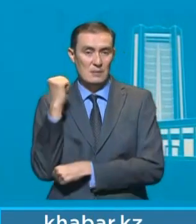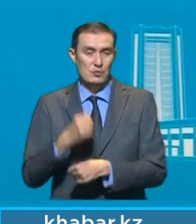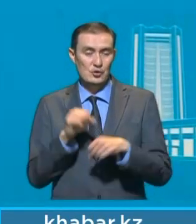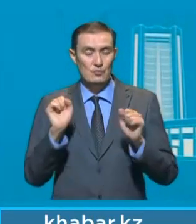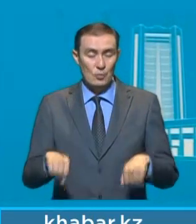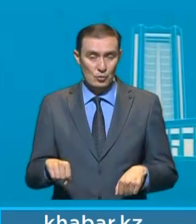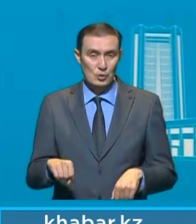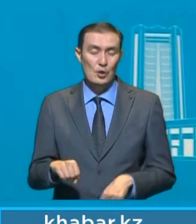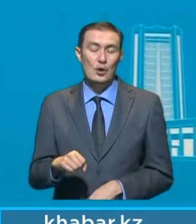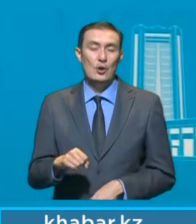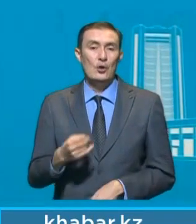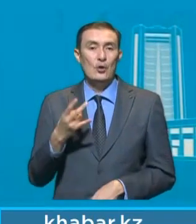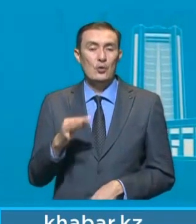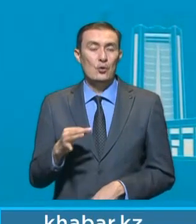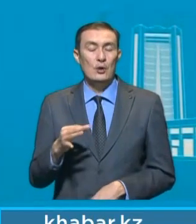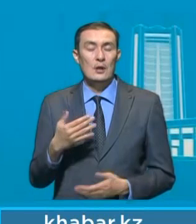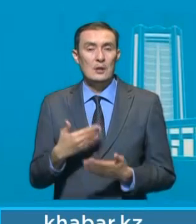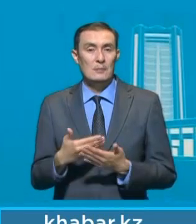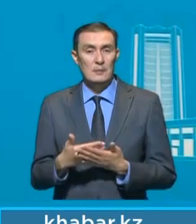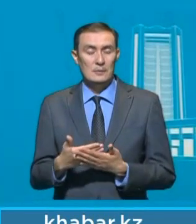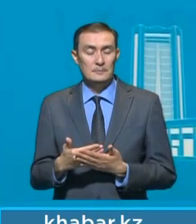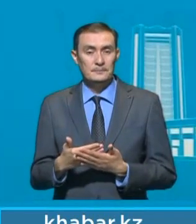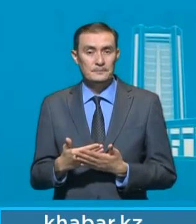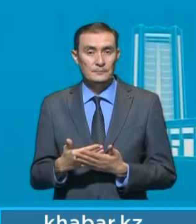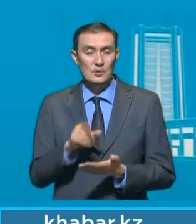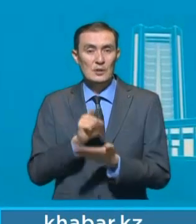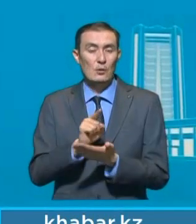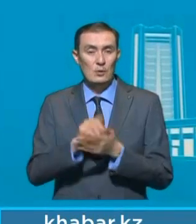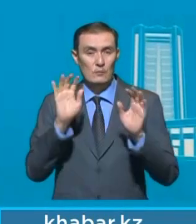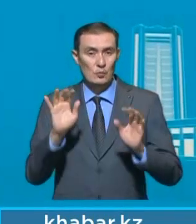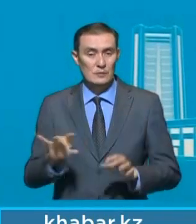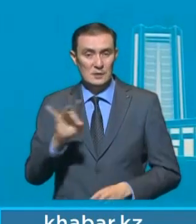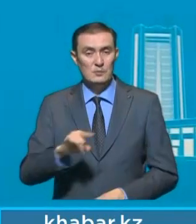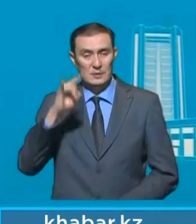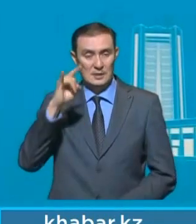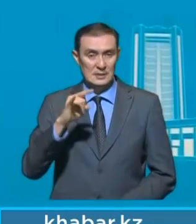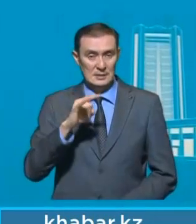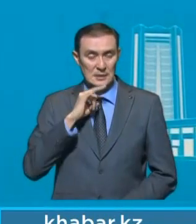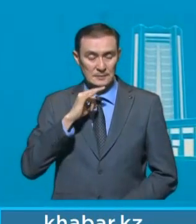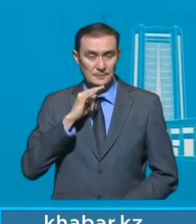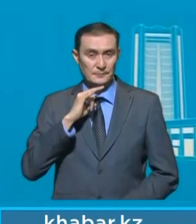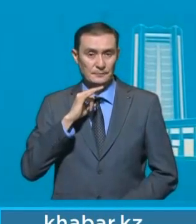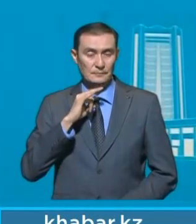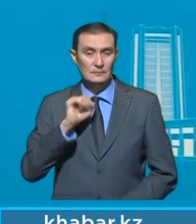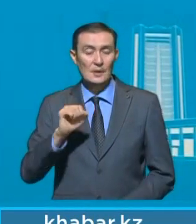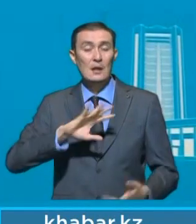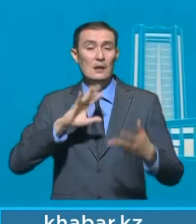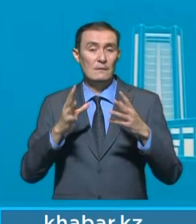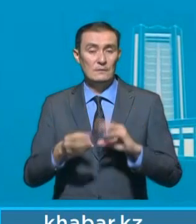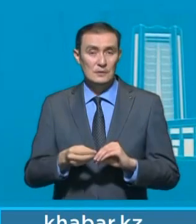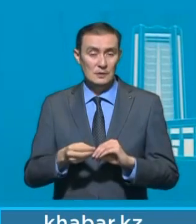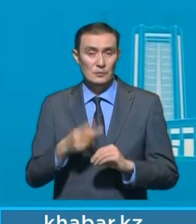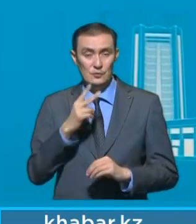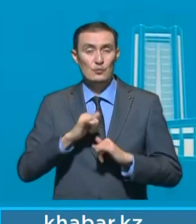стороны, налоги они будут платить, я думаю, такие же, согласно налоговому кодексу Республики Казахстан. Вот. А в целом, с учетом